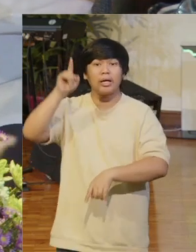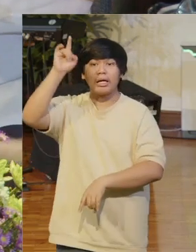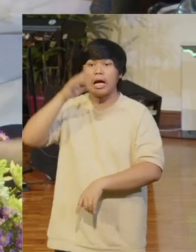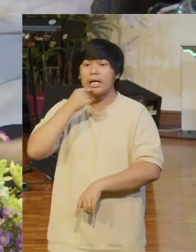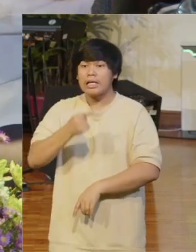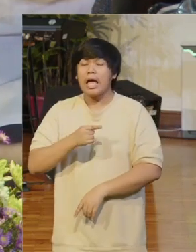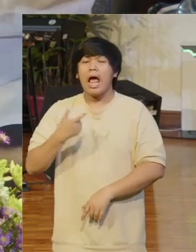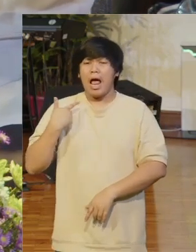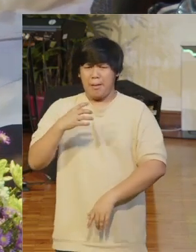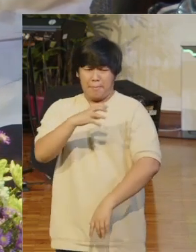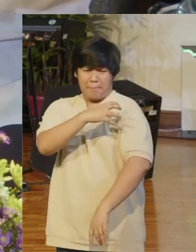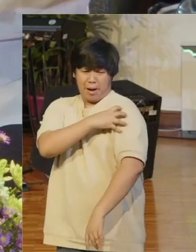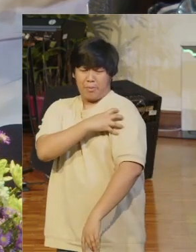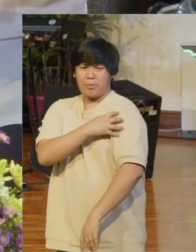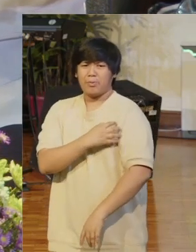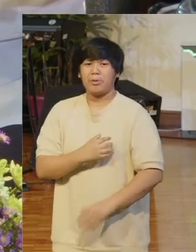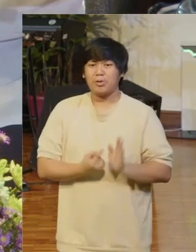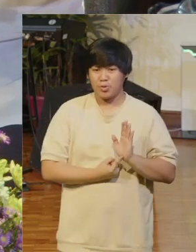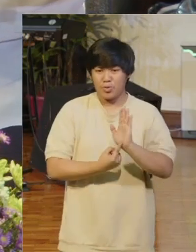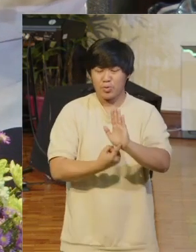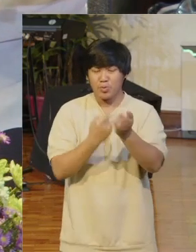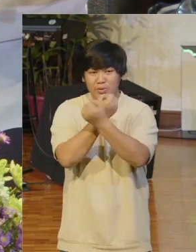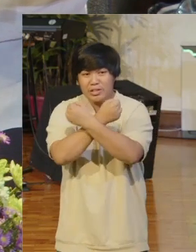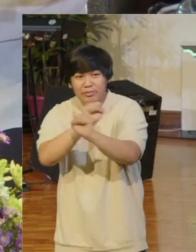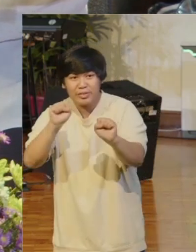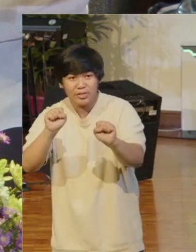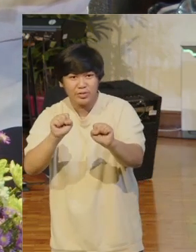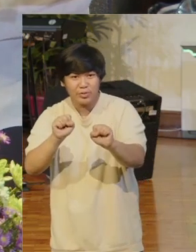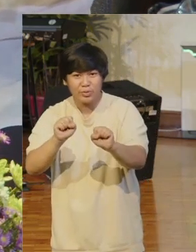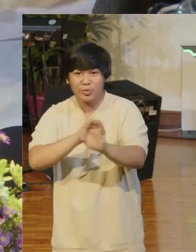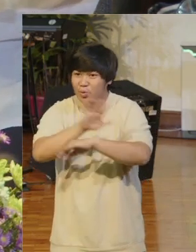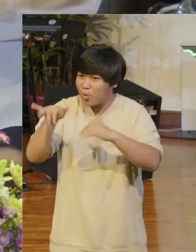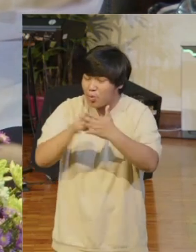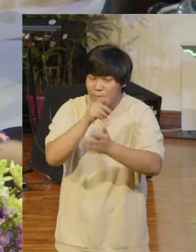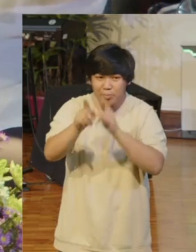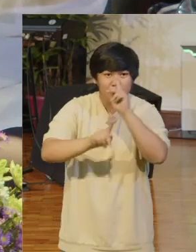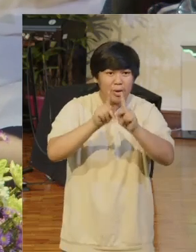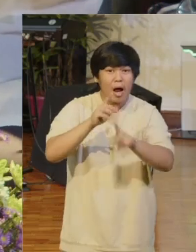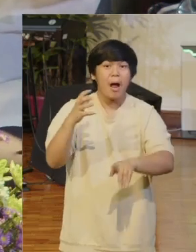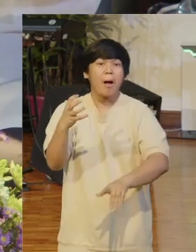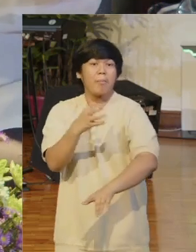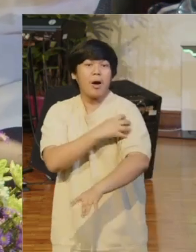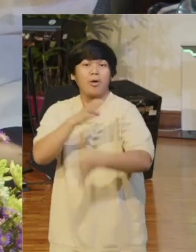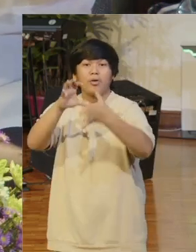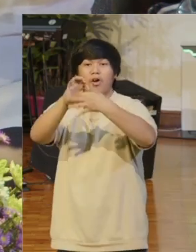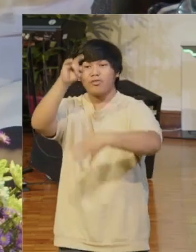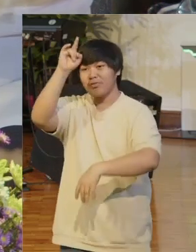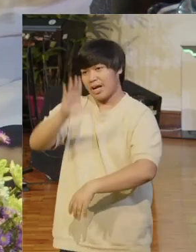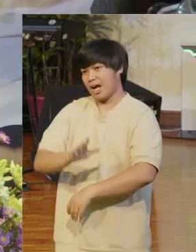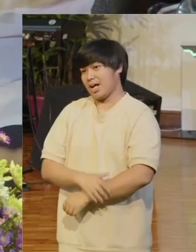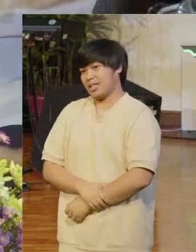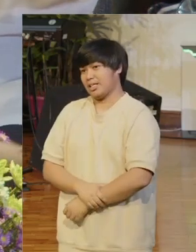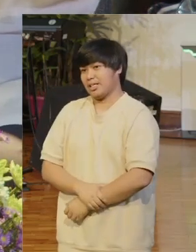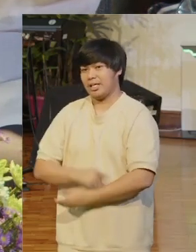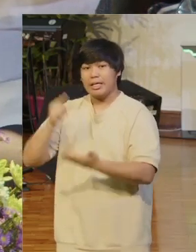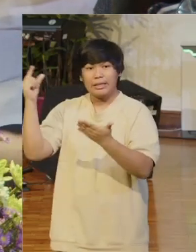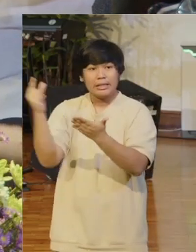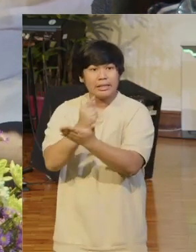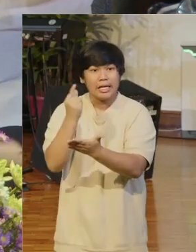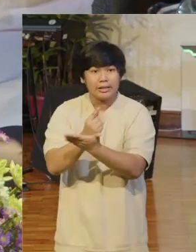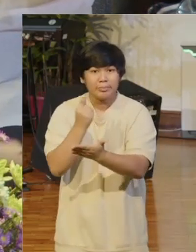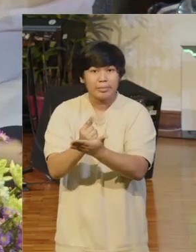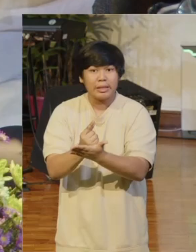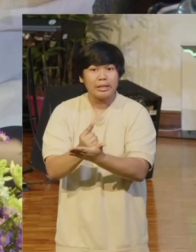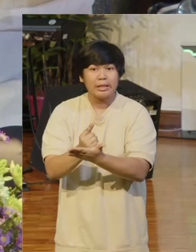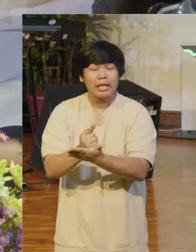everyone who believes, to the Jew first and also to the Greek. It is the power of God. Ang gospel po ang power, hindi po